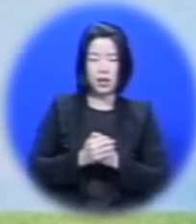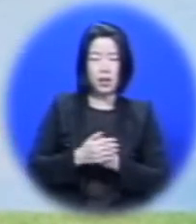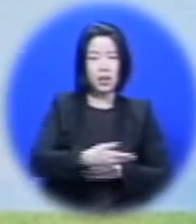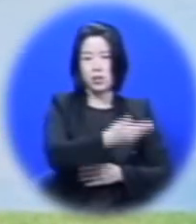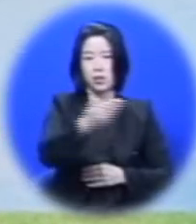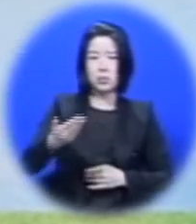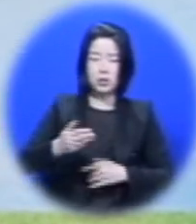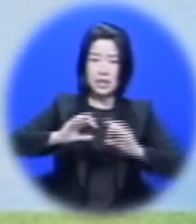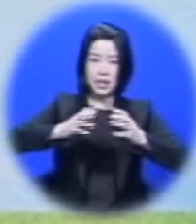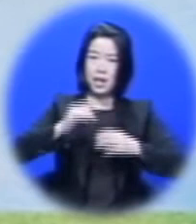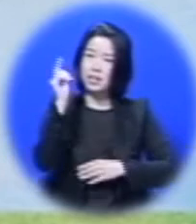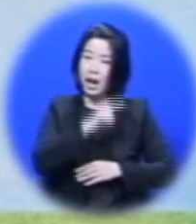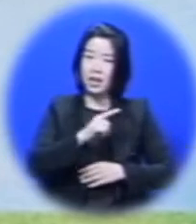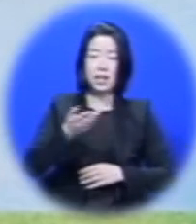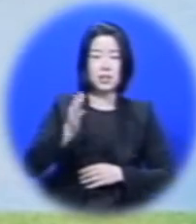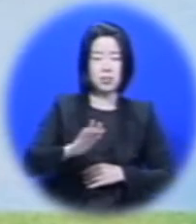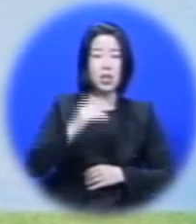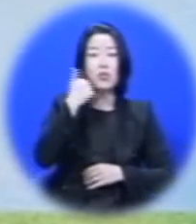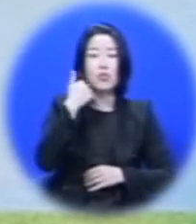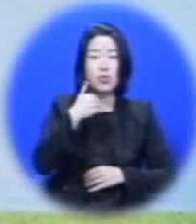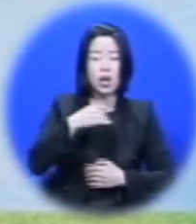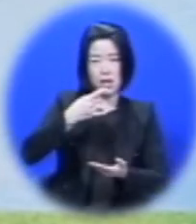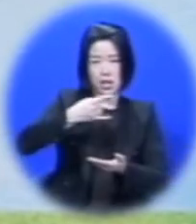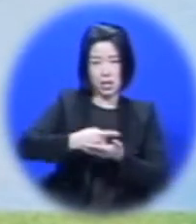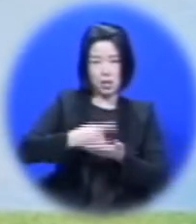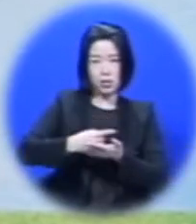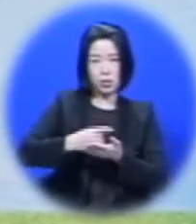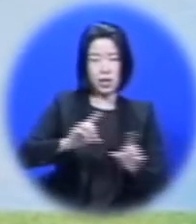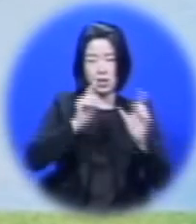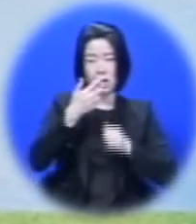여러분, 세상은 악한데 누가 의롭게 살겠습니까?